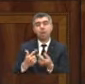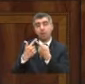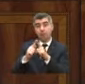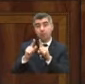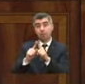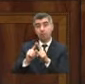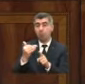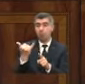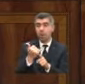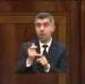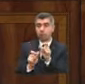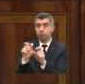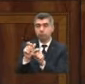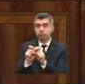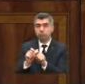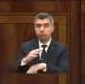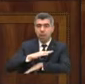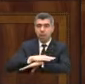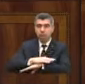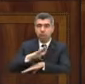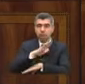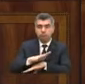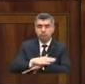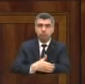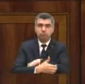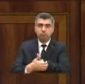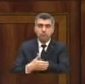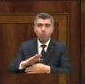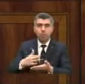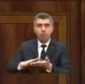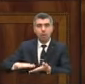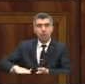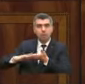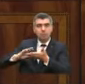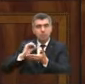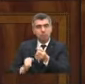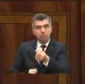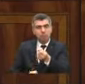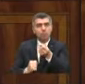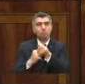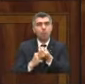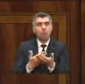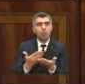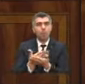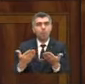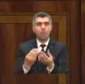ظروف عيش المواطنين وصون كرامتهم وإنهاء الفقر وزيادة مساواة والرخاء